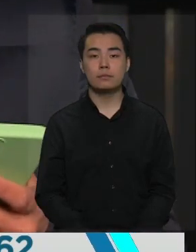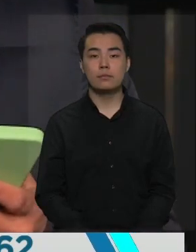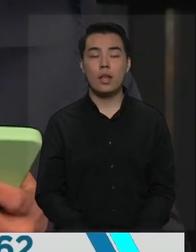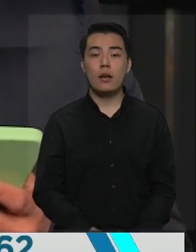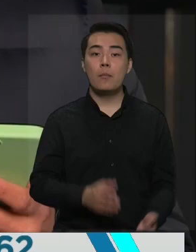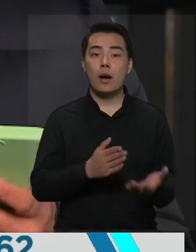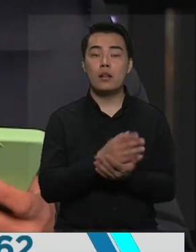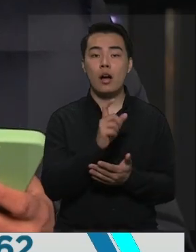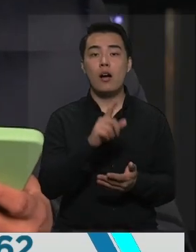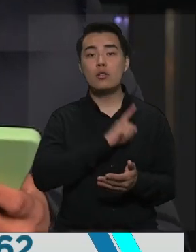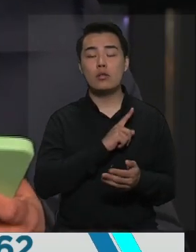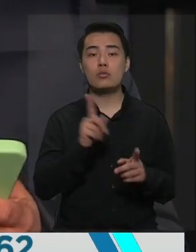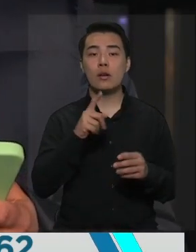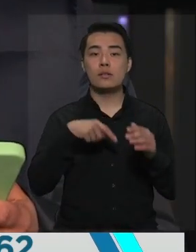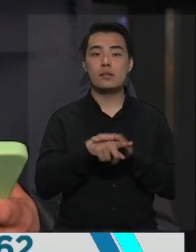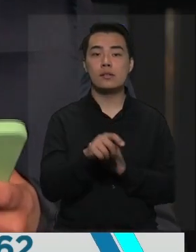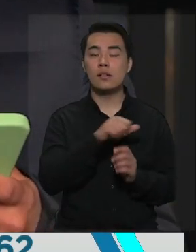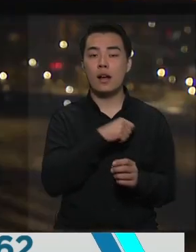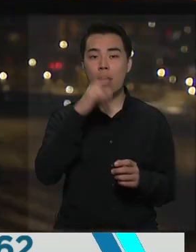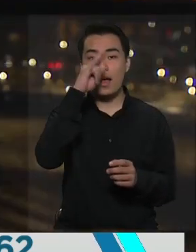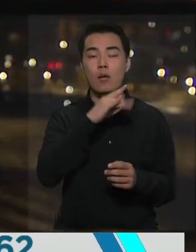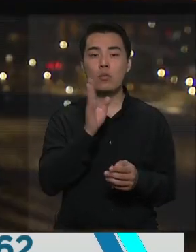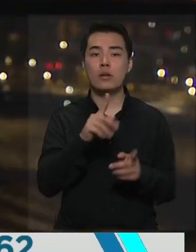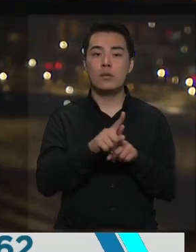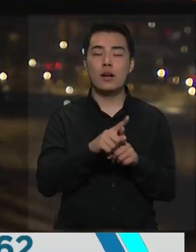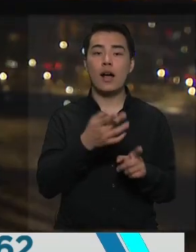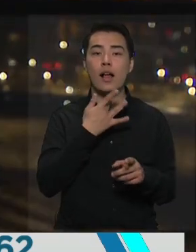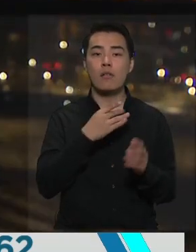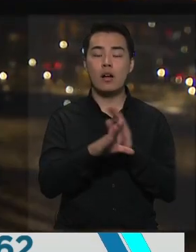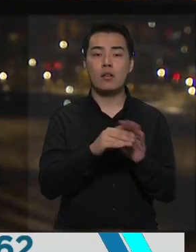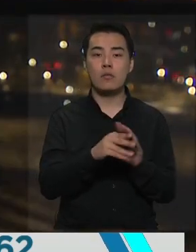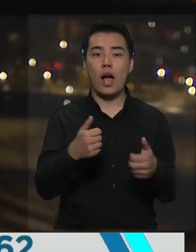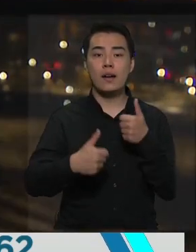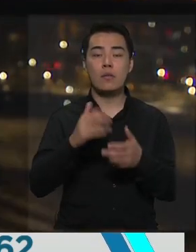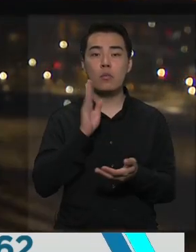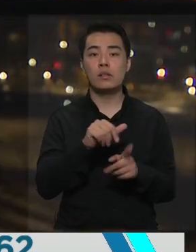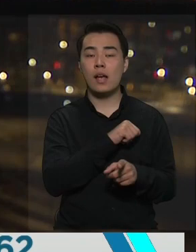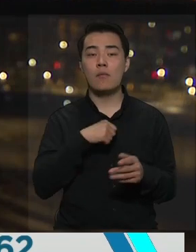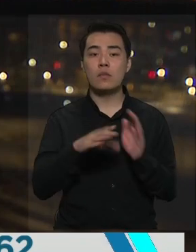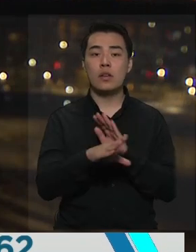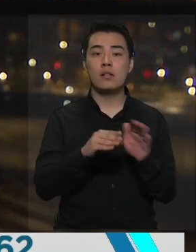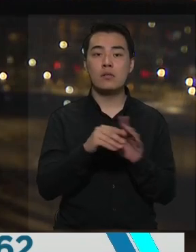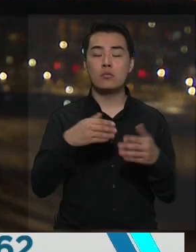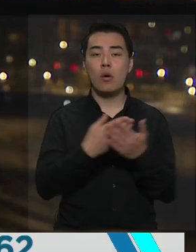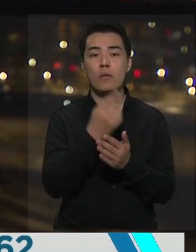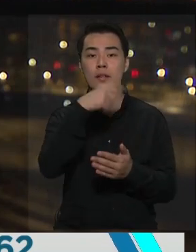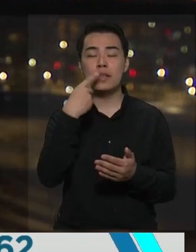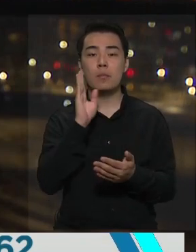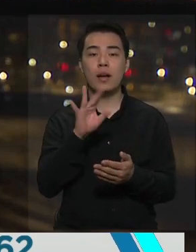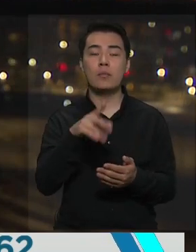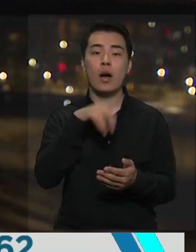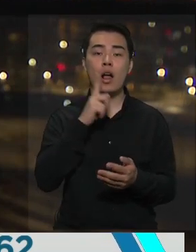политологи ожидают что голосовать казахстанцы будут активно потому как предвыборные гонки много новых лиц молодежи